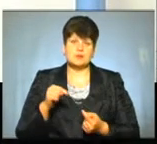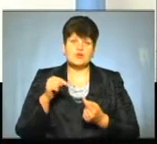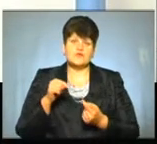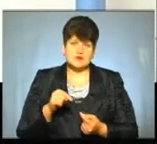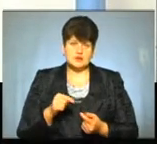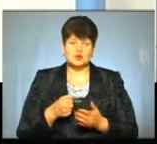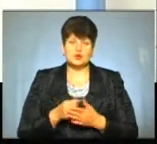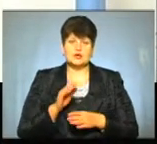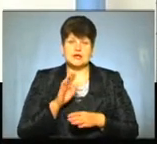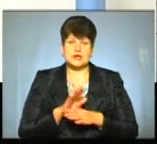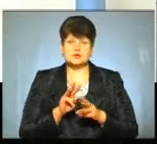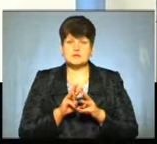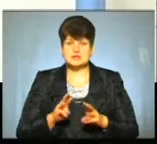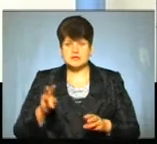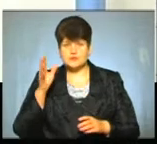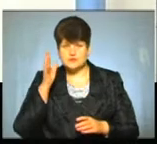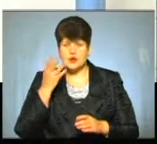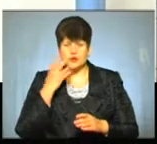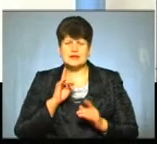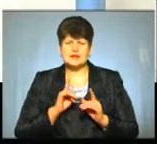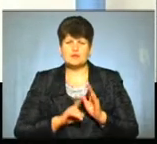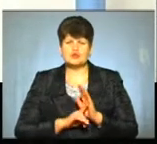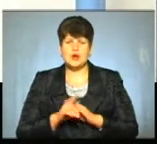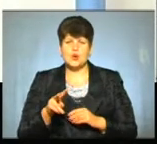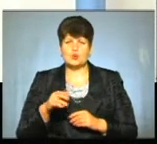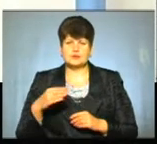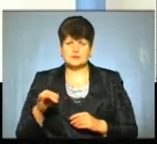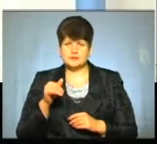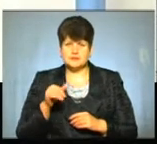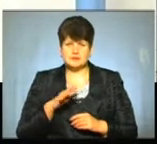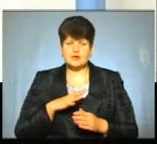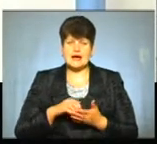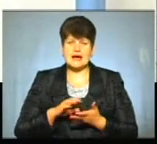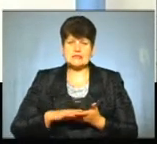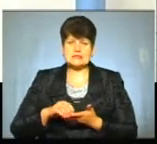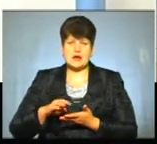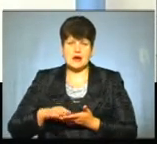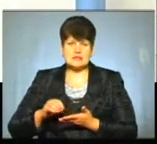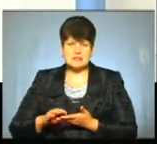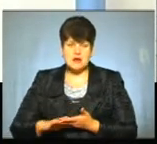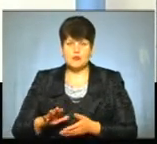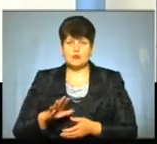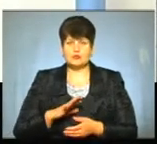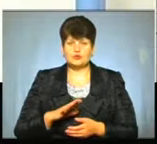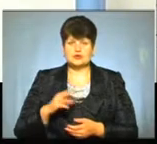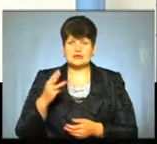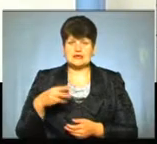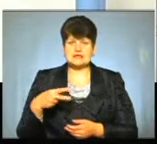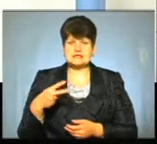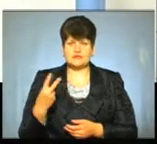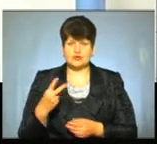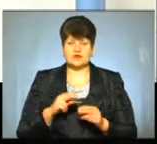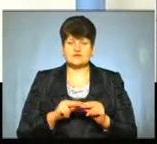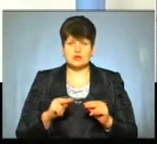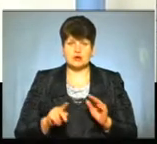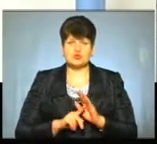до наказу Міністерства освіти, коли тільки все починалося, в лютому місяці пішла реєстрація, була квота